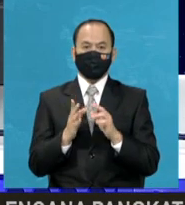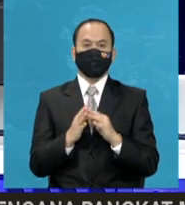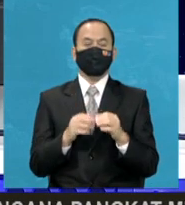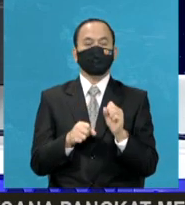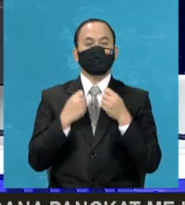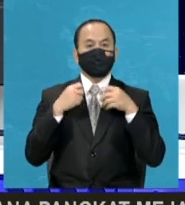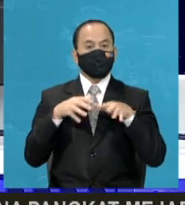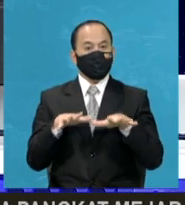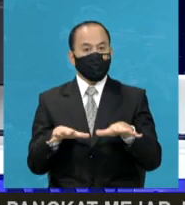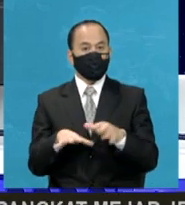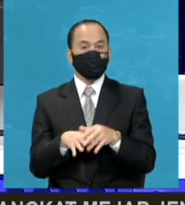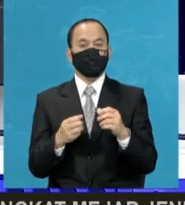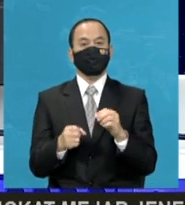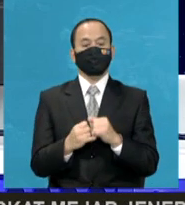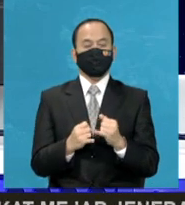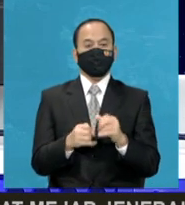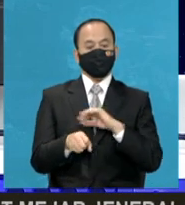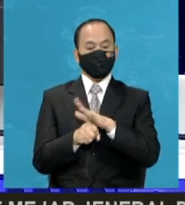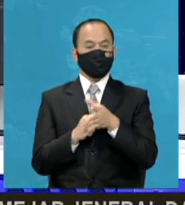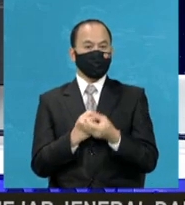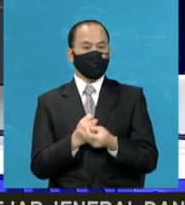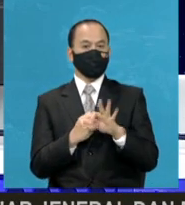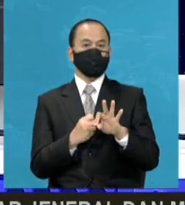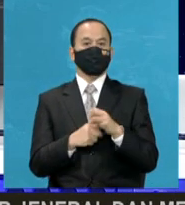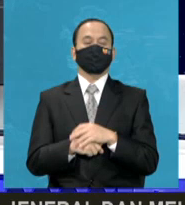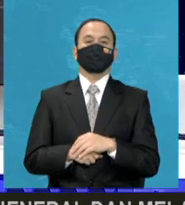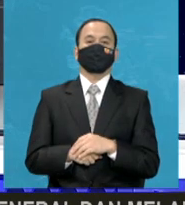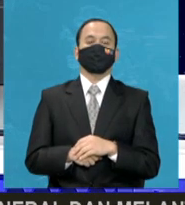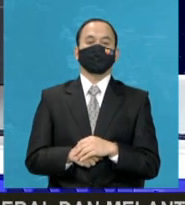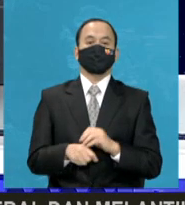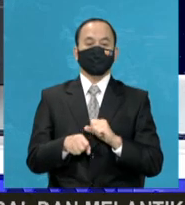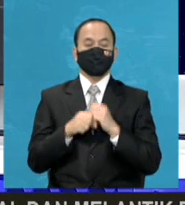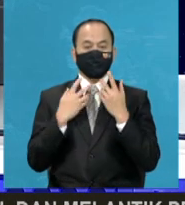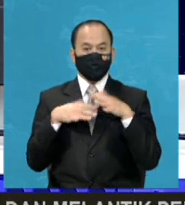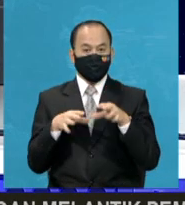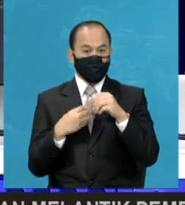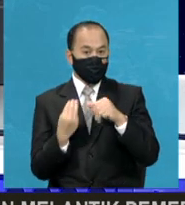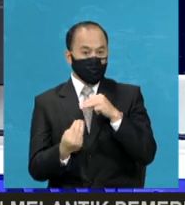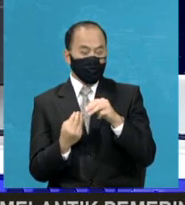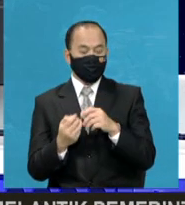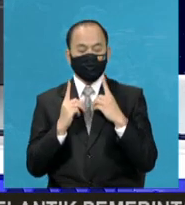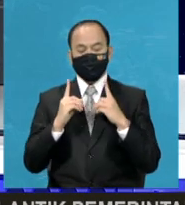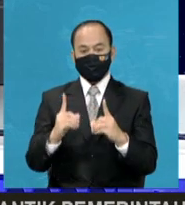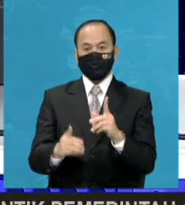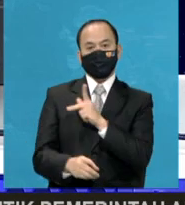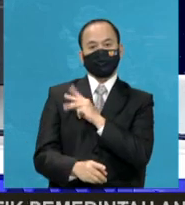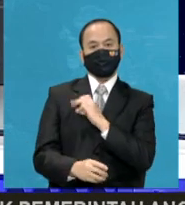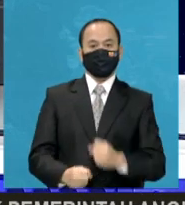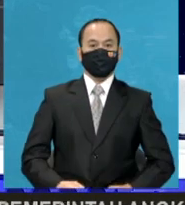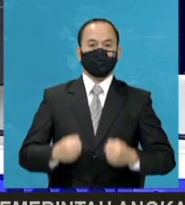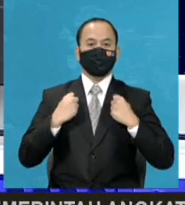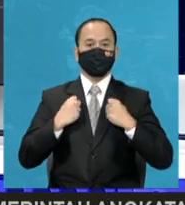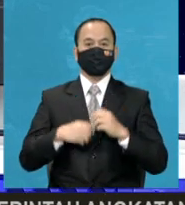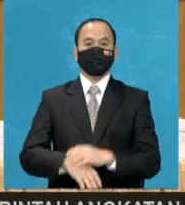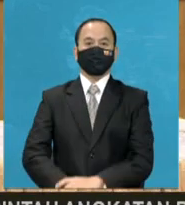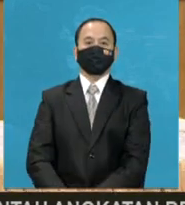situasi terkini jangkitan combined in sidang media berlangsung petang tadi dikau Alfiah Kementerian Kesehatan